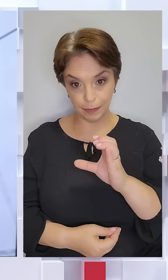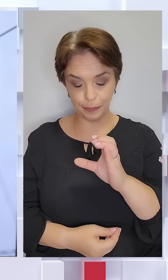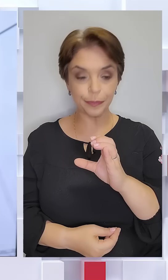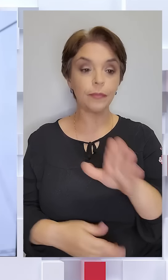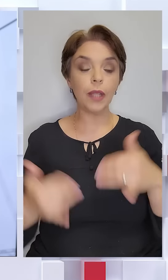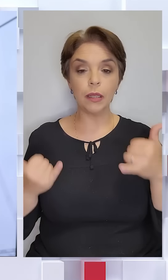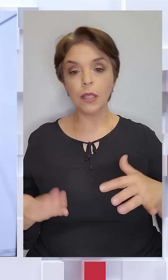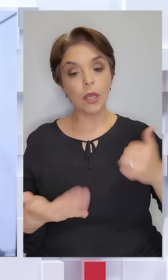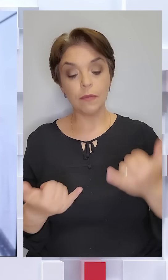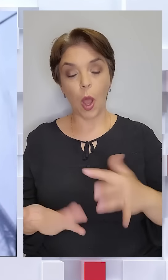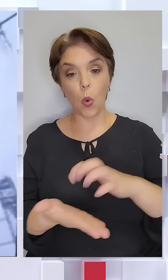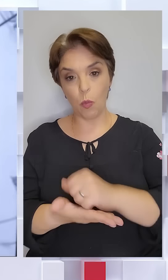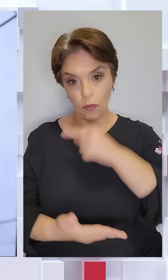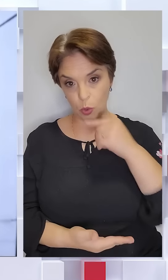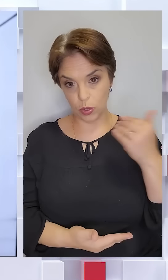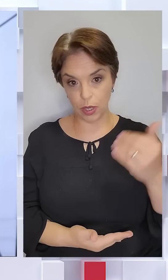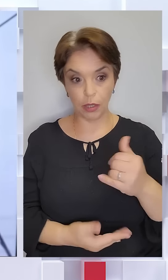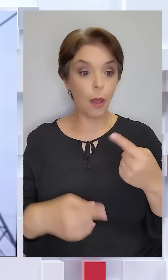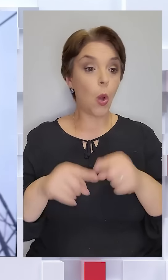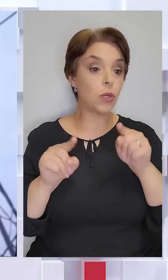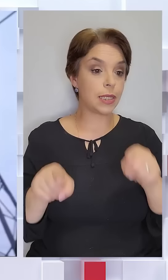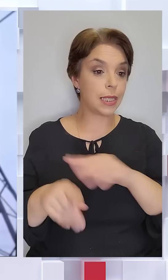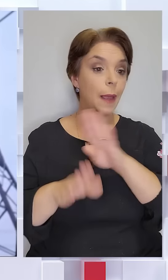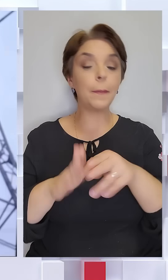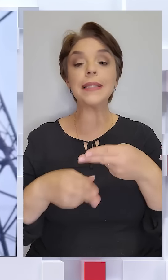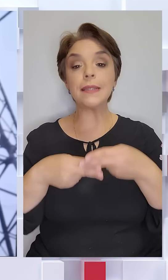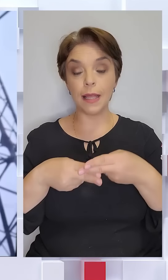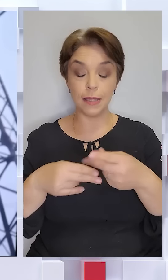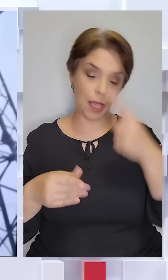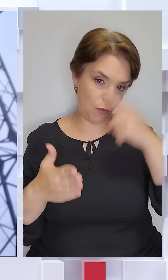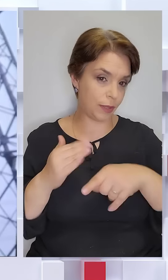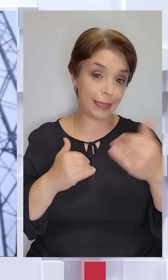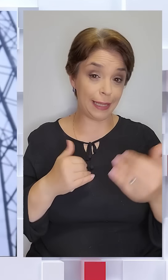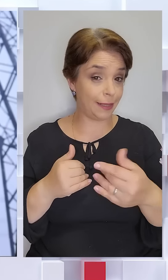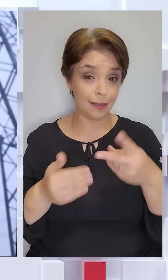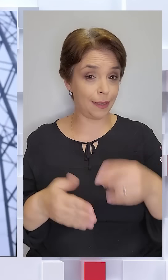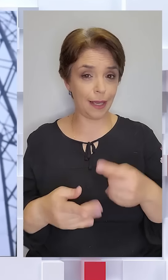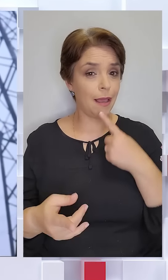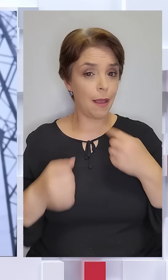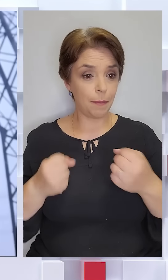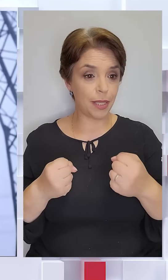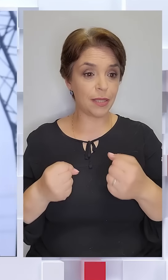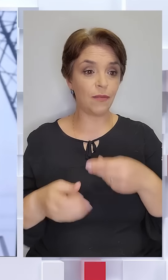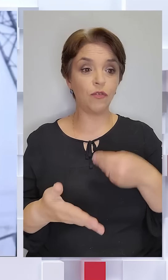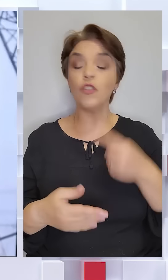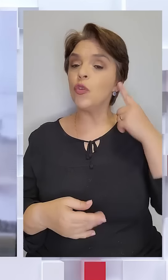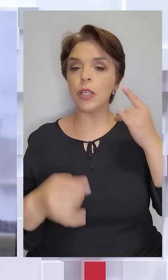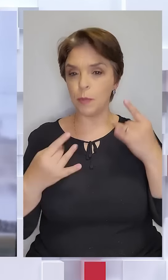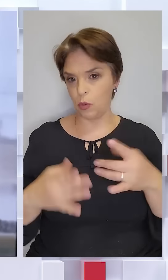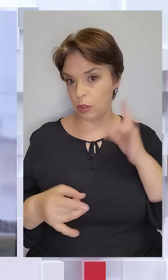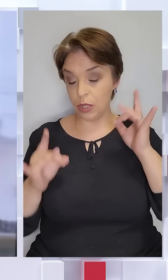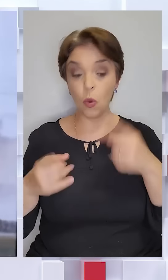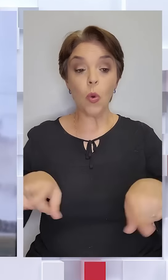електростанції, нині окупованій росіянами. Ось це підстанція, і повірте, її міць відчувається просто на звук.